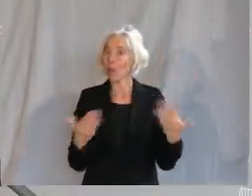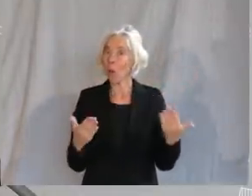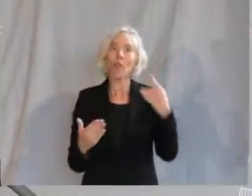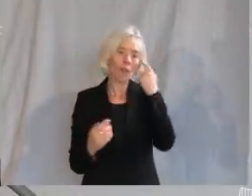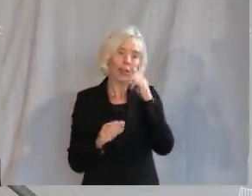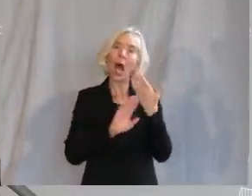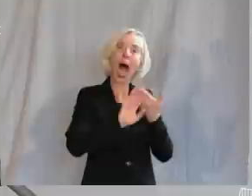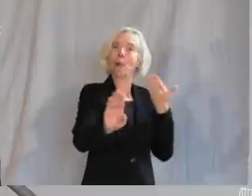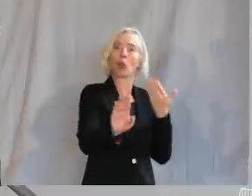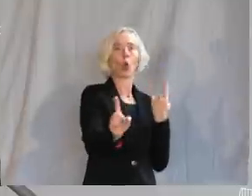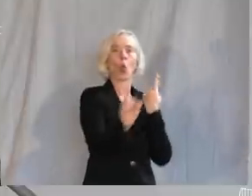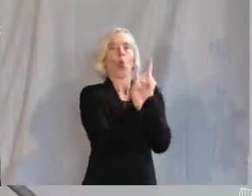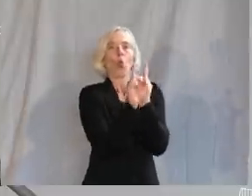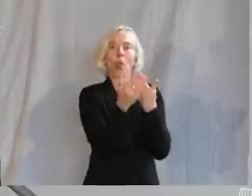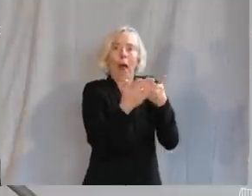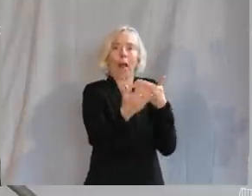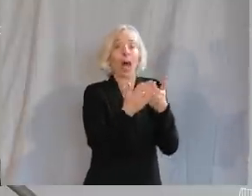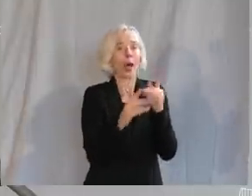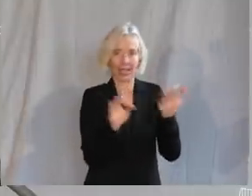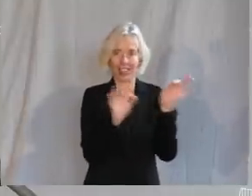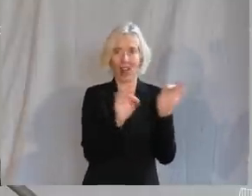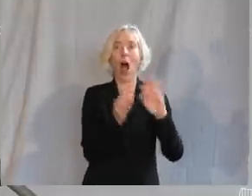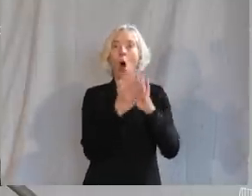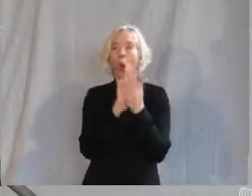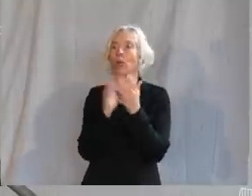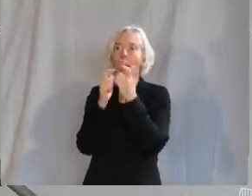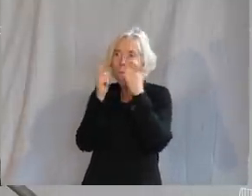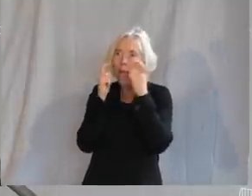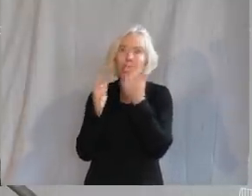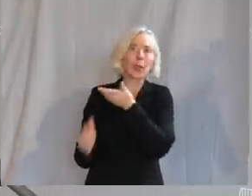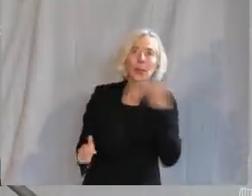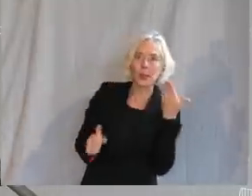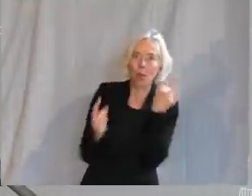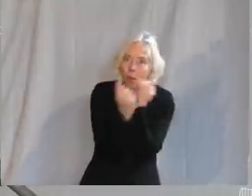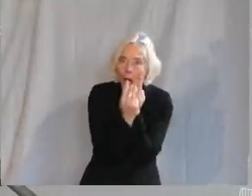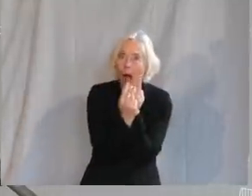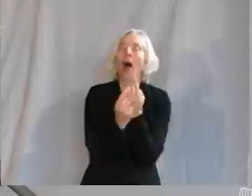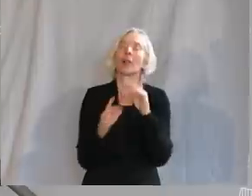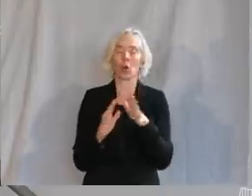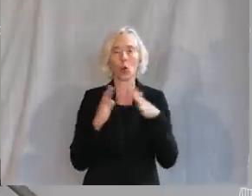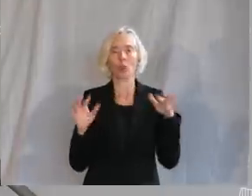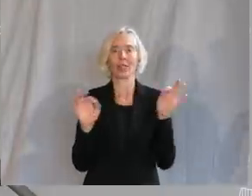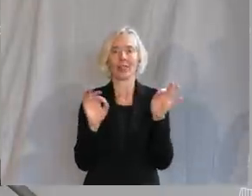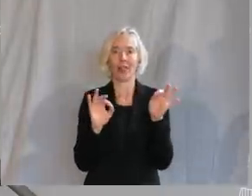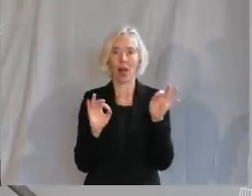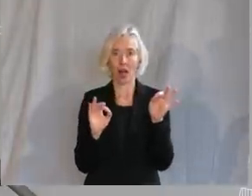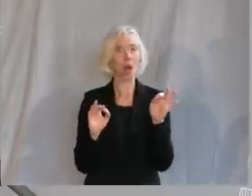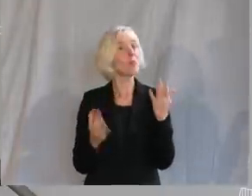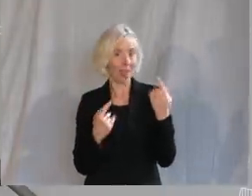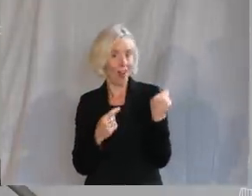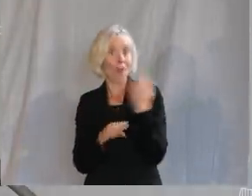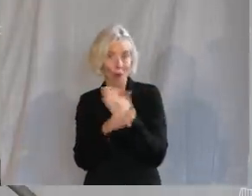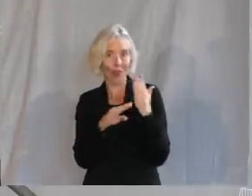auch keine Maske getragen wird. Und jeder, der am Wochenende in der Stadt unterwegs war, hat gesehen, dass es einfach schon auch viele gibt,